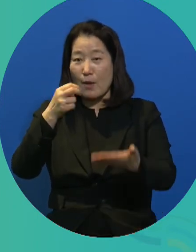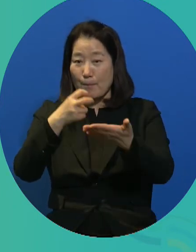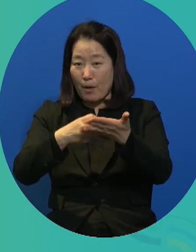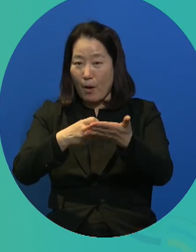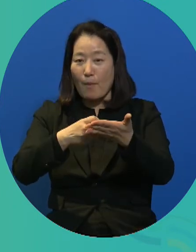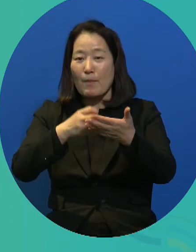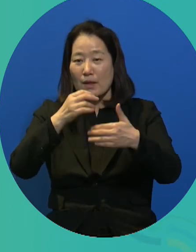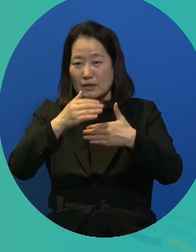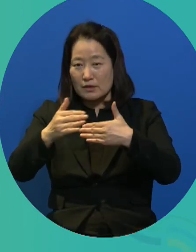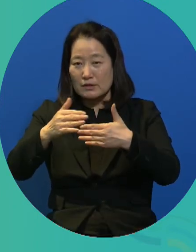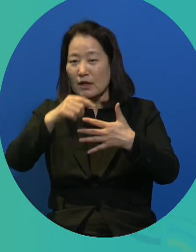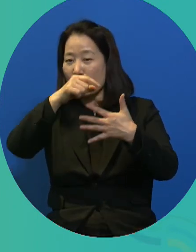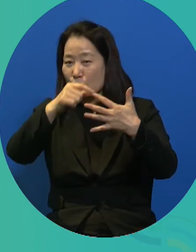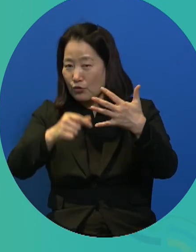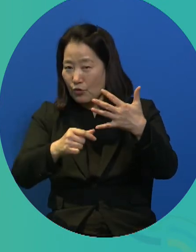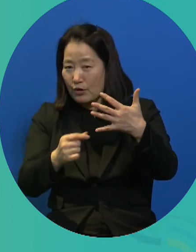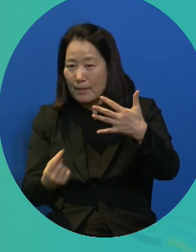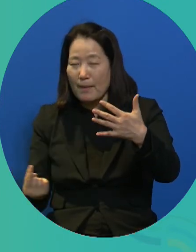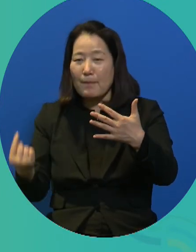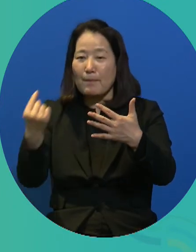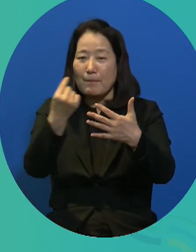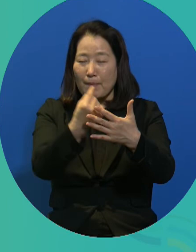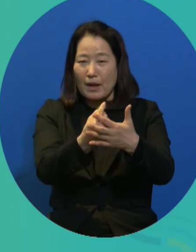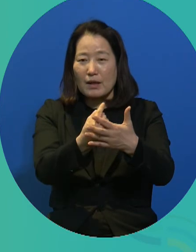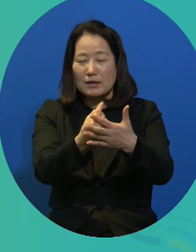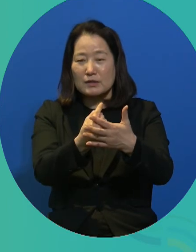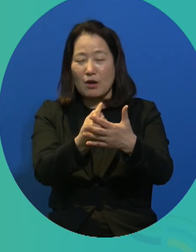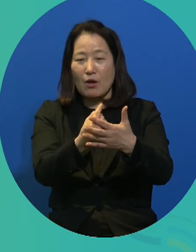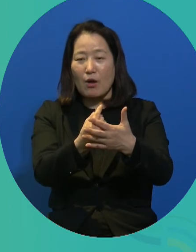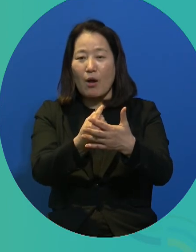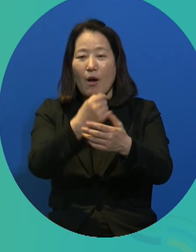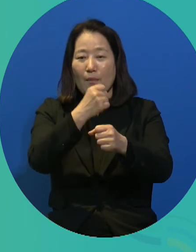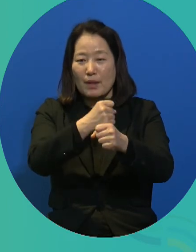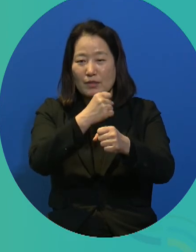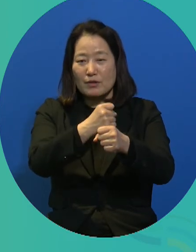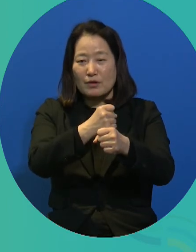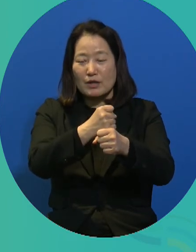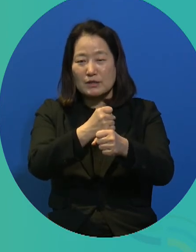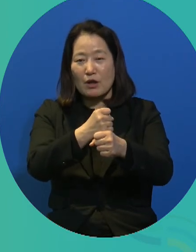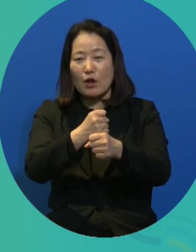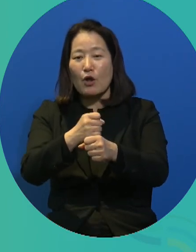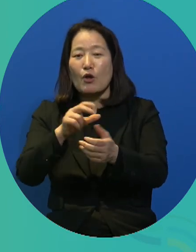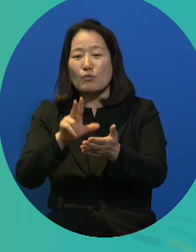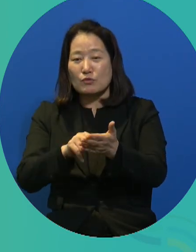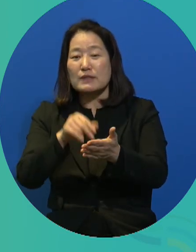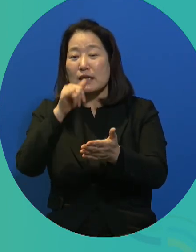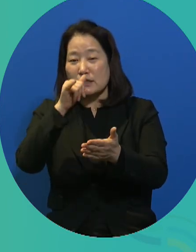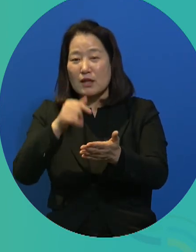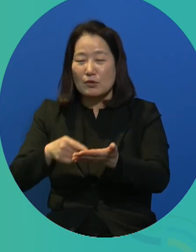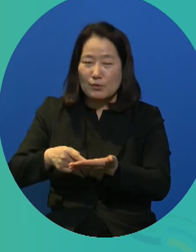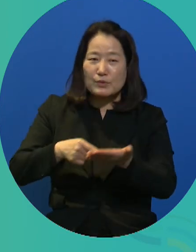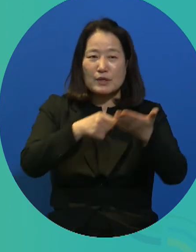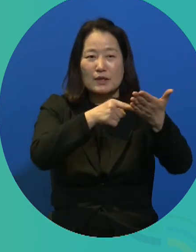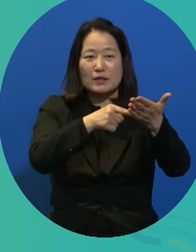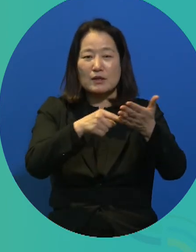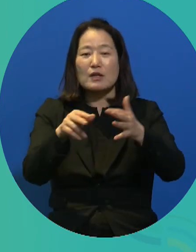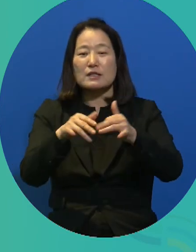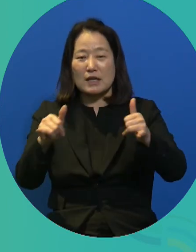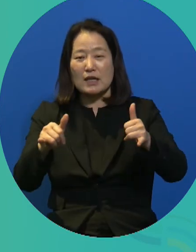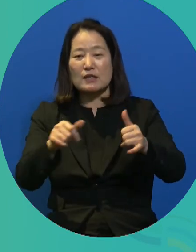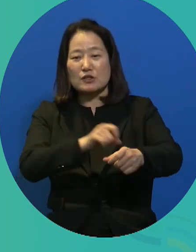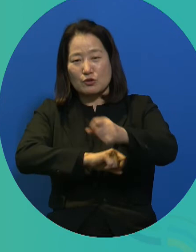있도록, 국내 법과 제도를 벗어나는 과정에 접근해서 문제 제기를 할 수 있도록 하는 거에 적극적으로